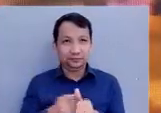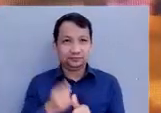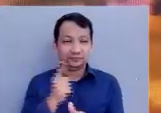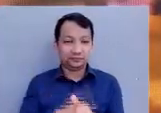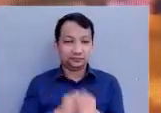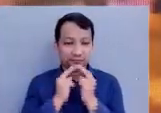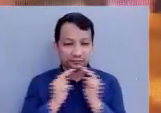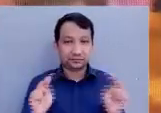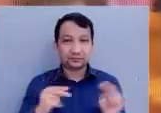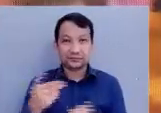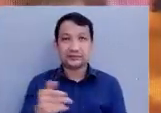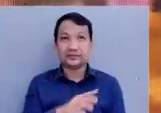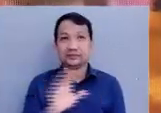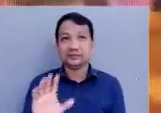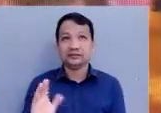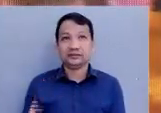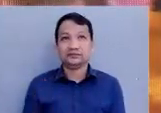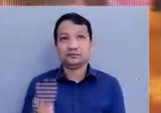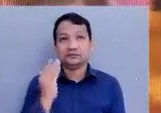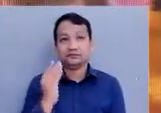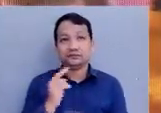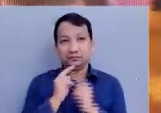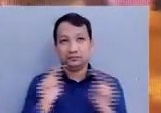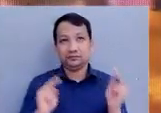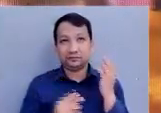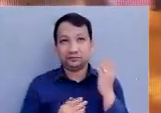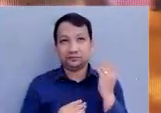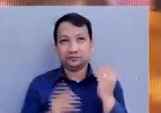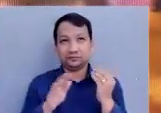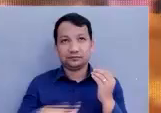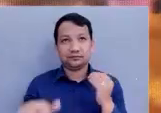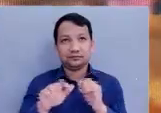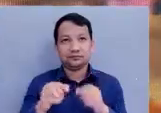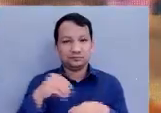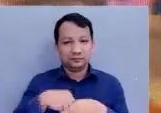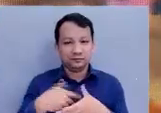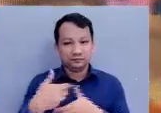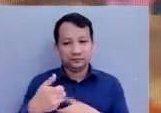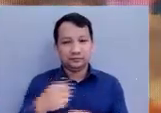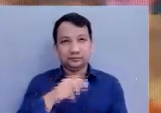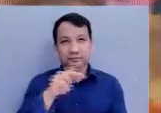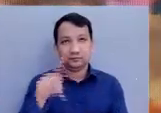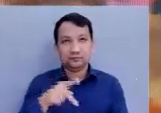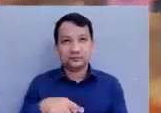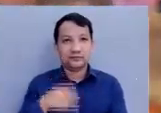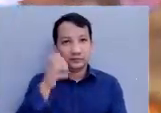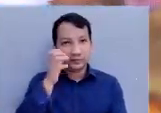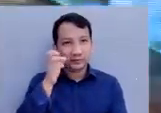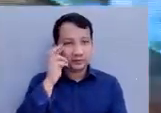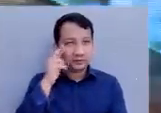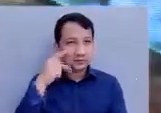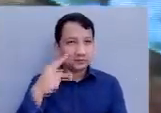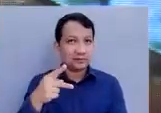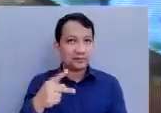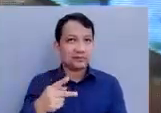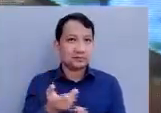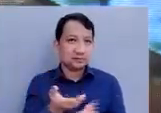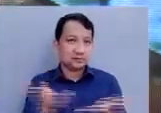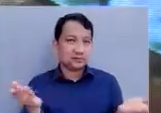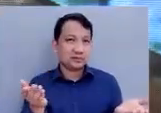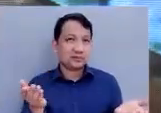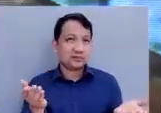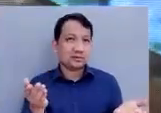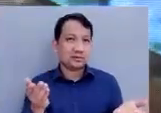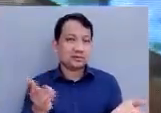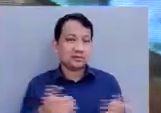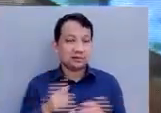mga balita sa frontline sa umaga mga maiinit na update sa ilang pangyayari sa loob at labas ng bansa Ako po si Chiki rowa puno kaya naman Nam mas bati namin sa